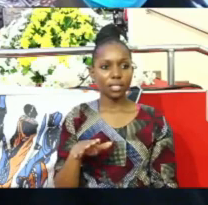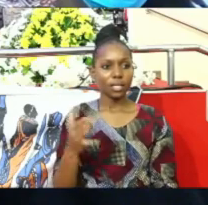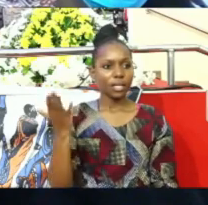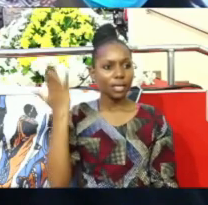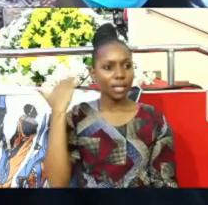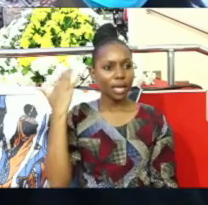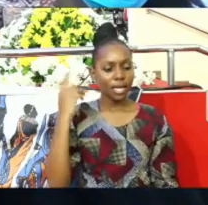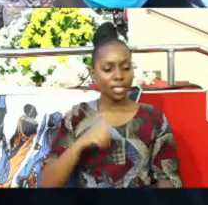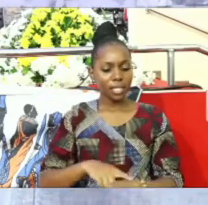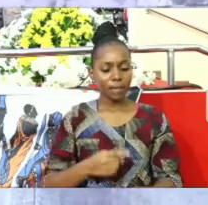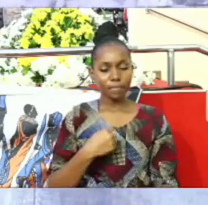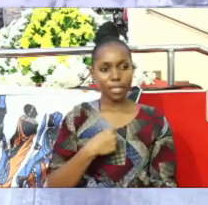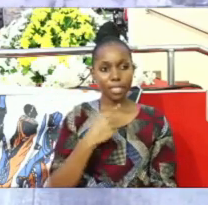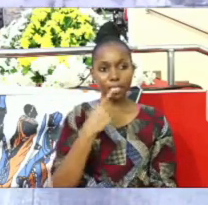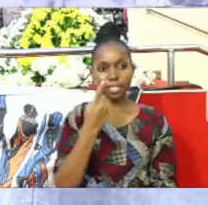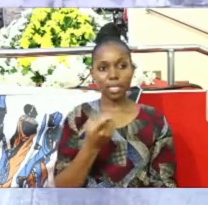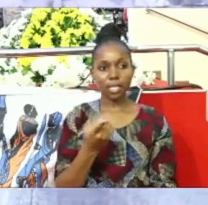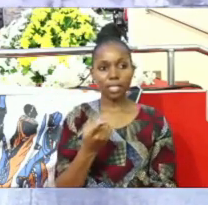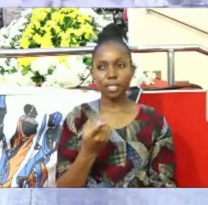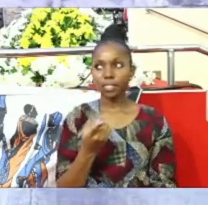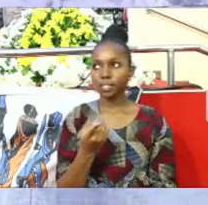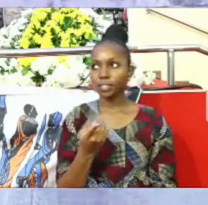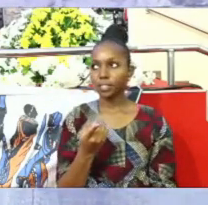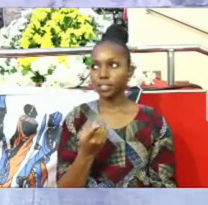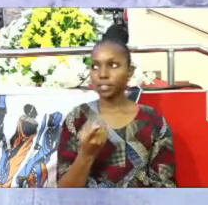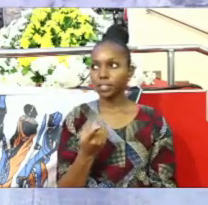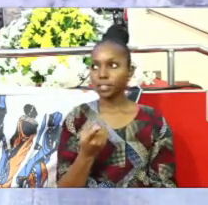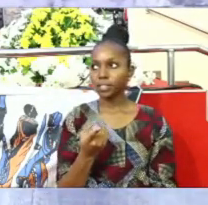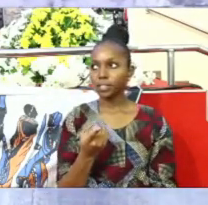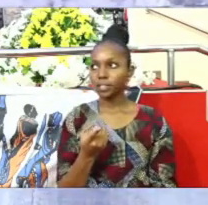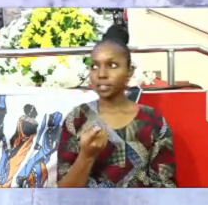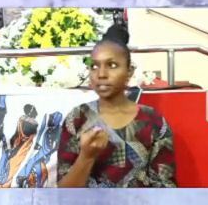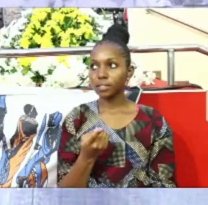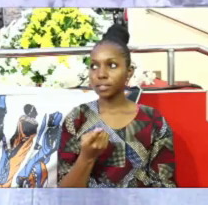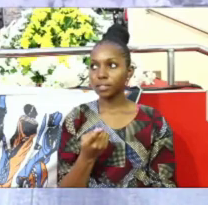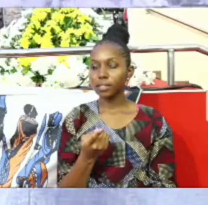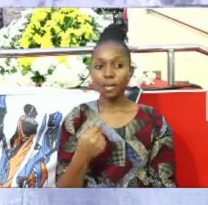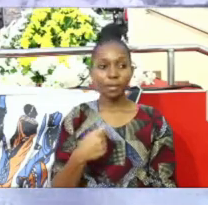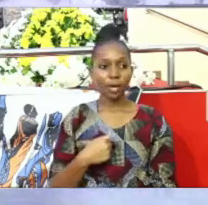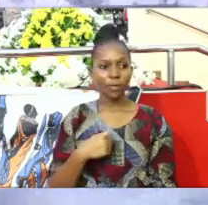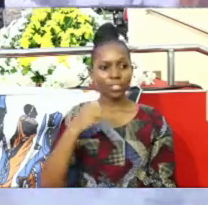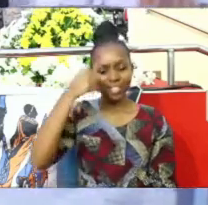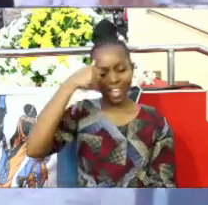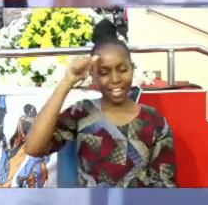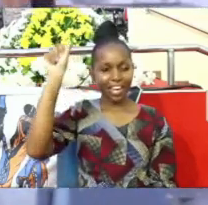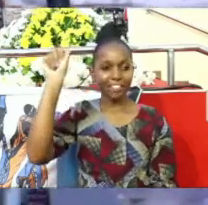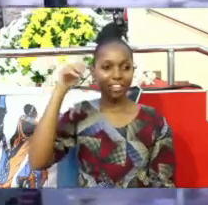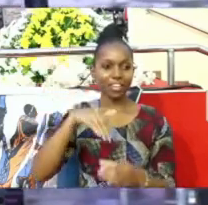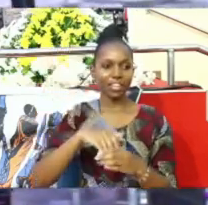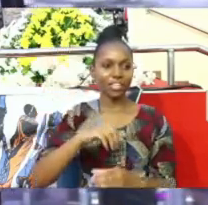hapa naliwaambieni, I was bright in school. Nilikuwa bright. Oh, nilikuwa naelewa shuleni,